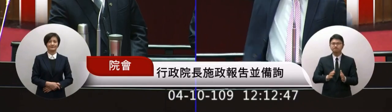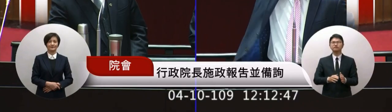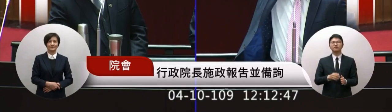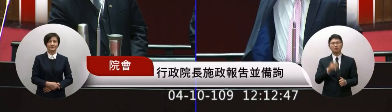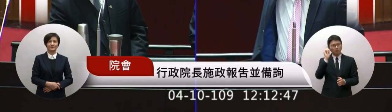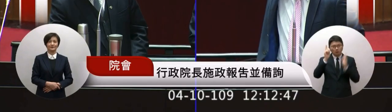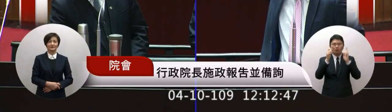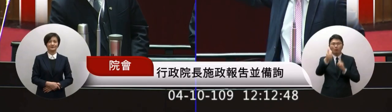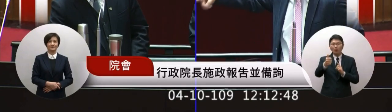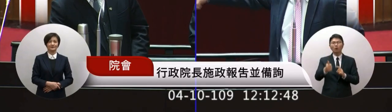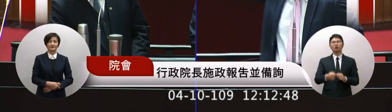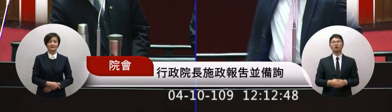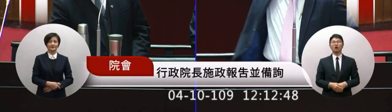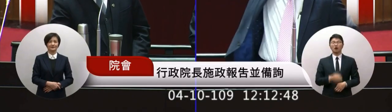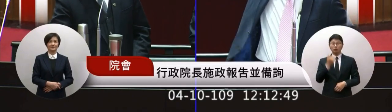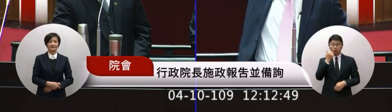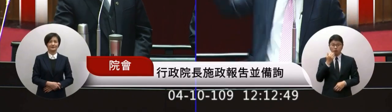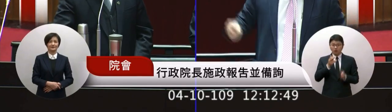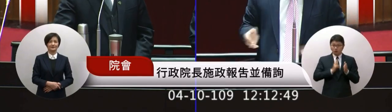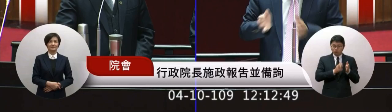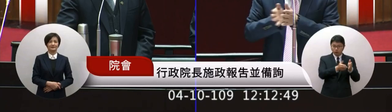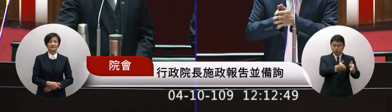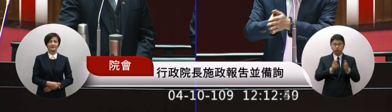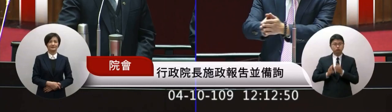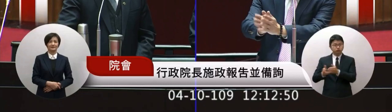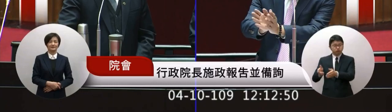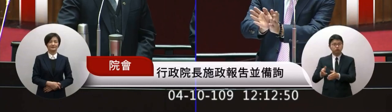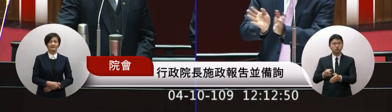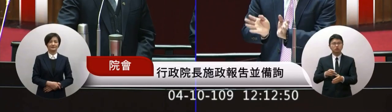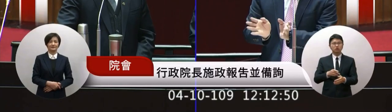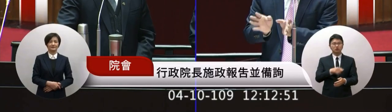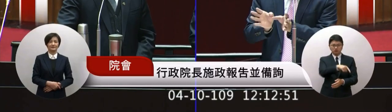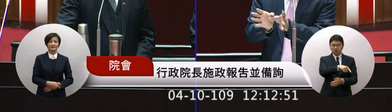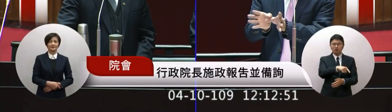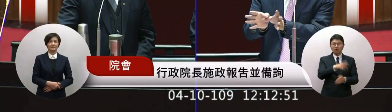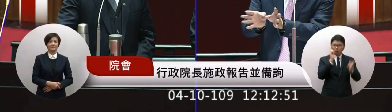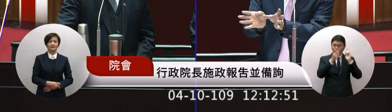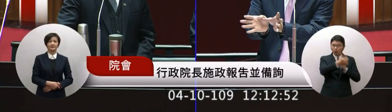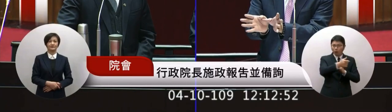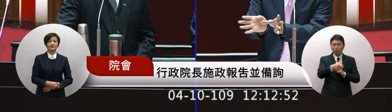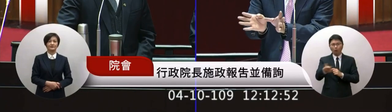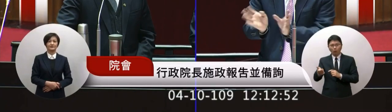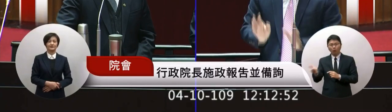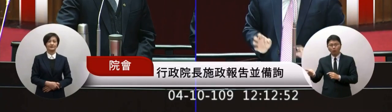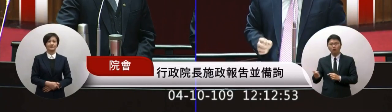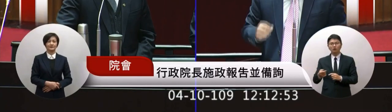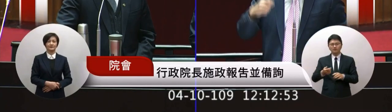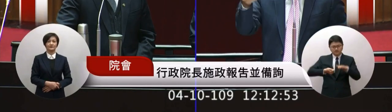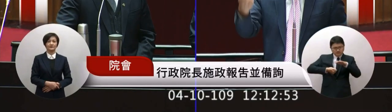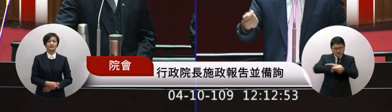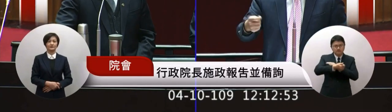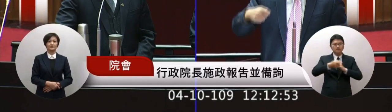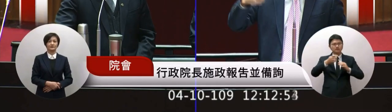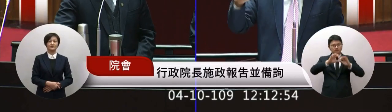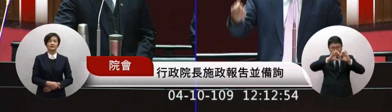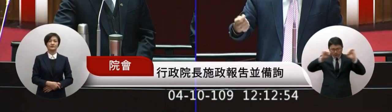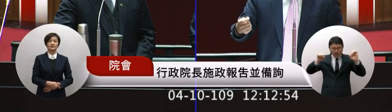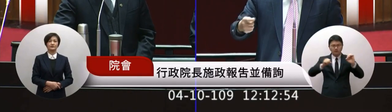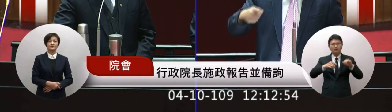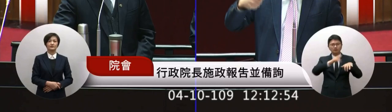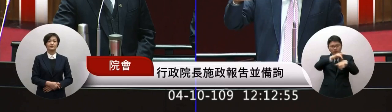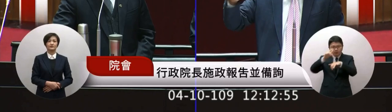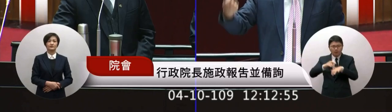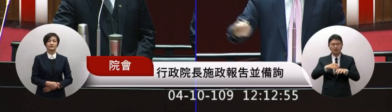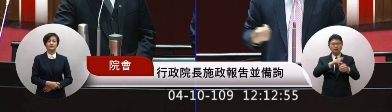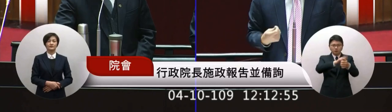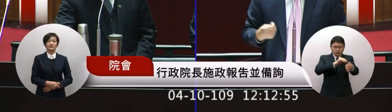我们铁路经过这么多的全台这么多的铁路站，每一点进去都有一点它内部深入的可以去玩味的，可以去学习的，可